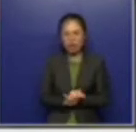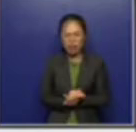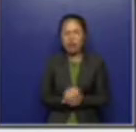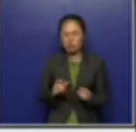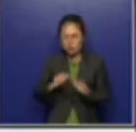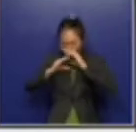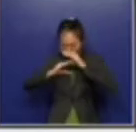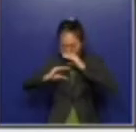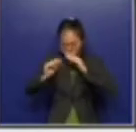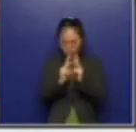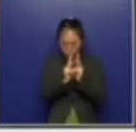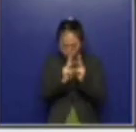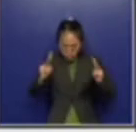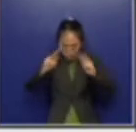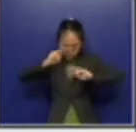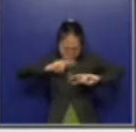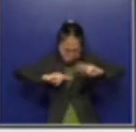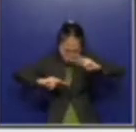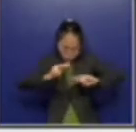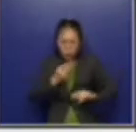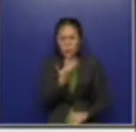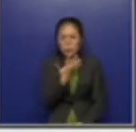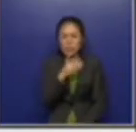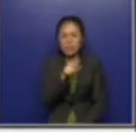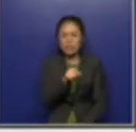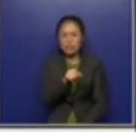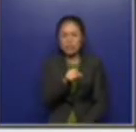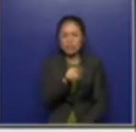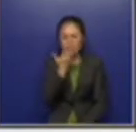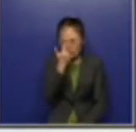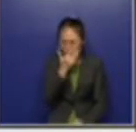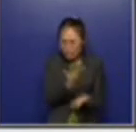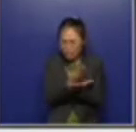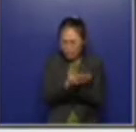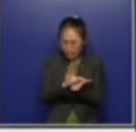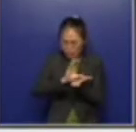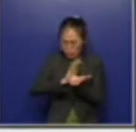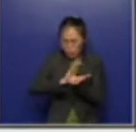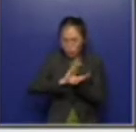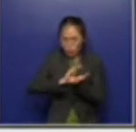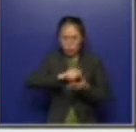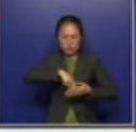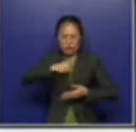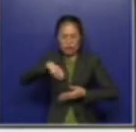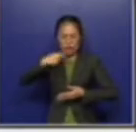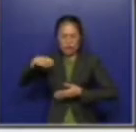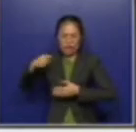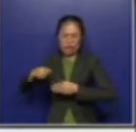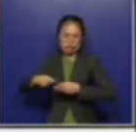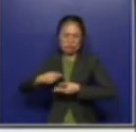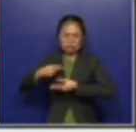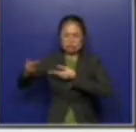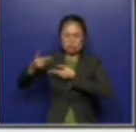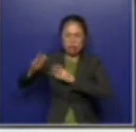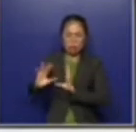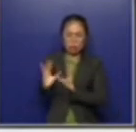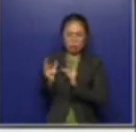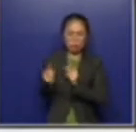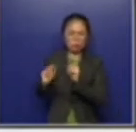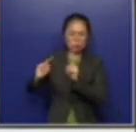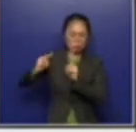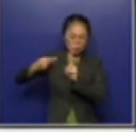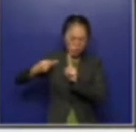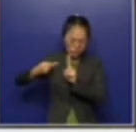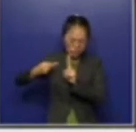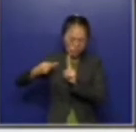อบเราไม่มีฝ่ายประชาธิปไตยที่จะไปตรวจสอบจึงใช้เงินมือเติบกันขนาดนี้เลยหรือเดี๋ยวท่านจะชี้แจงหน่อยนะหมื่นกว่าล้านบาทในปี